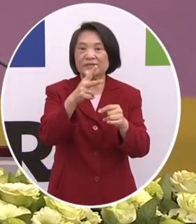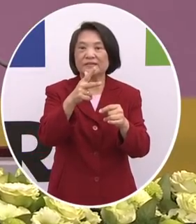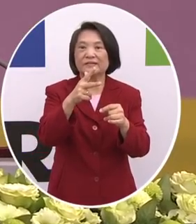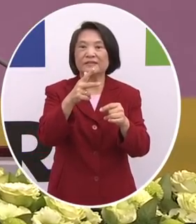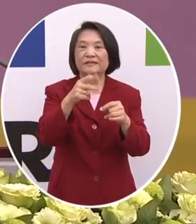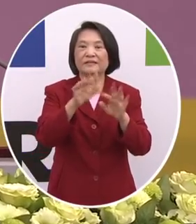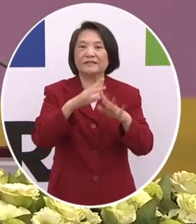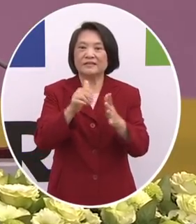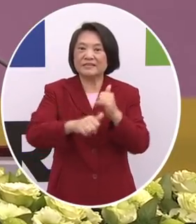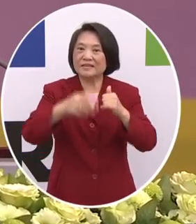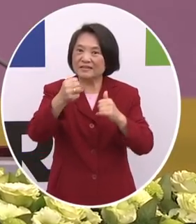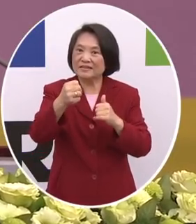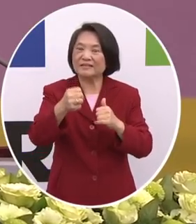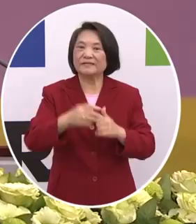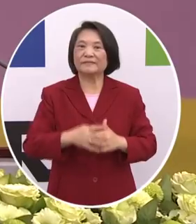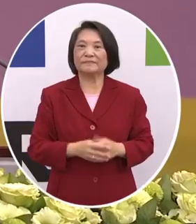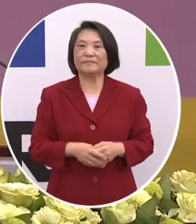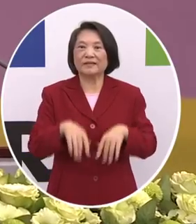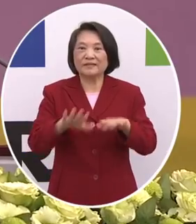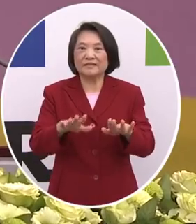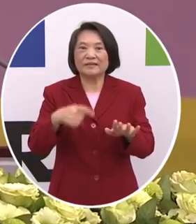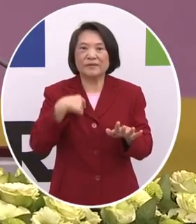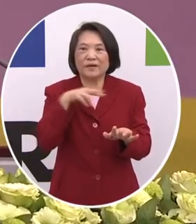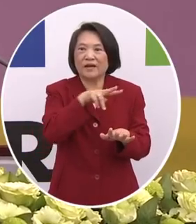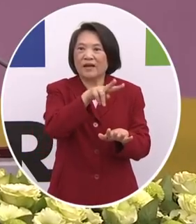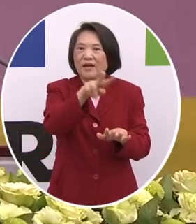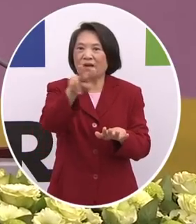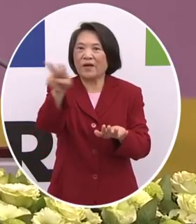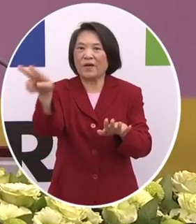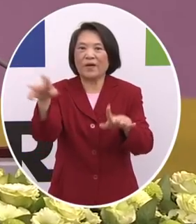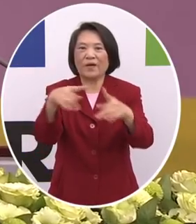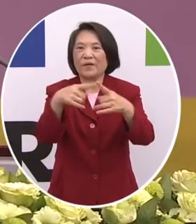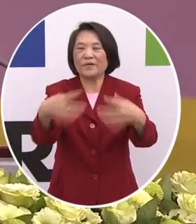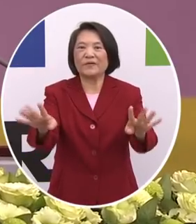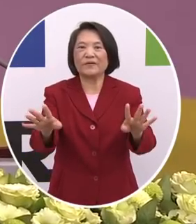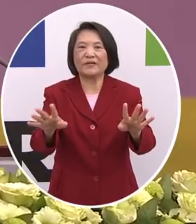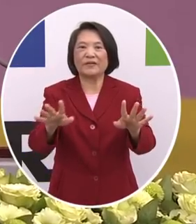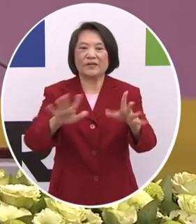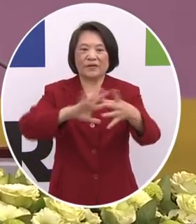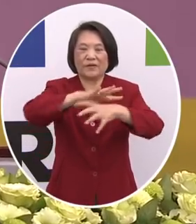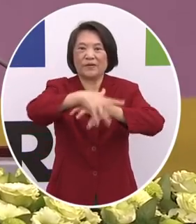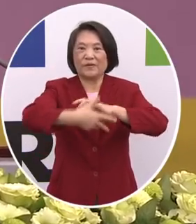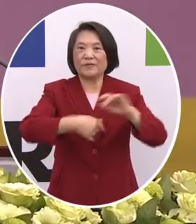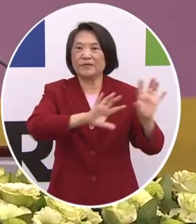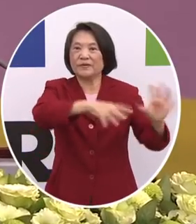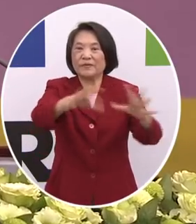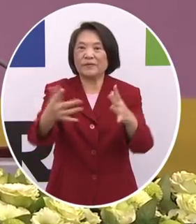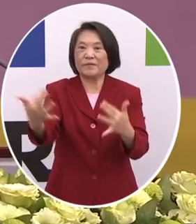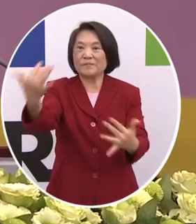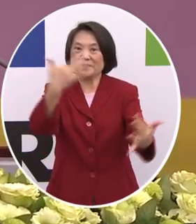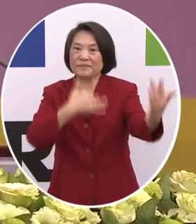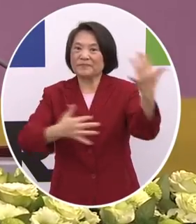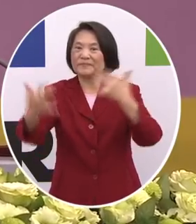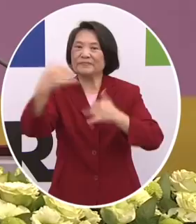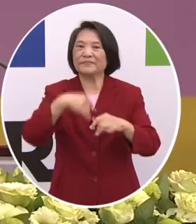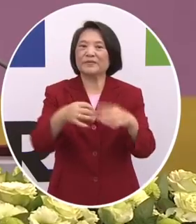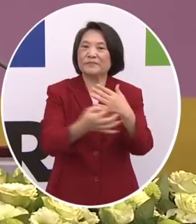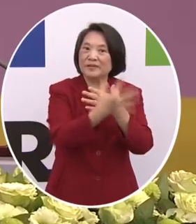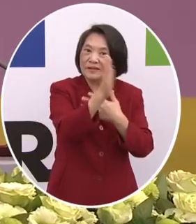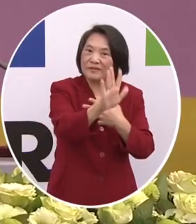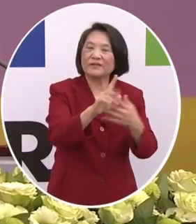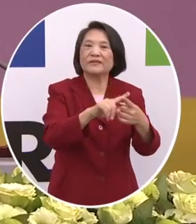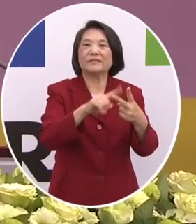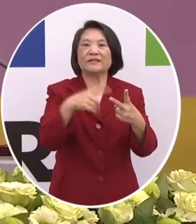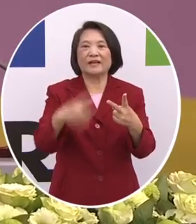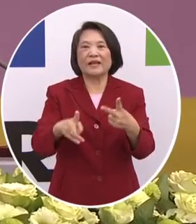107年的生日，现场有许多来自全世界的各地的侨胞